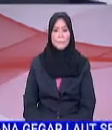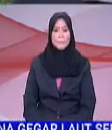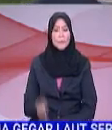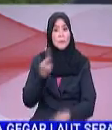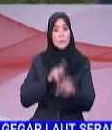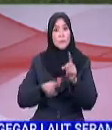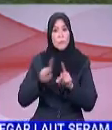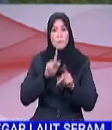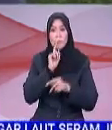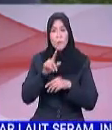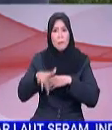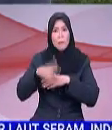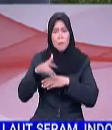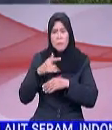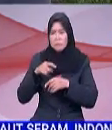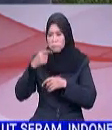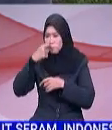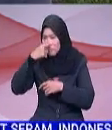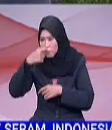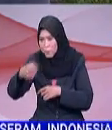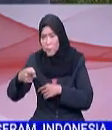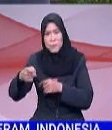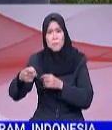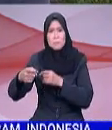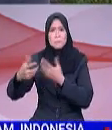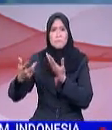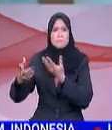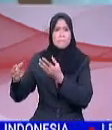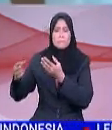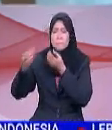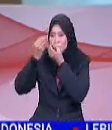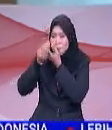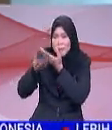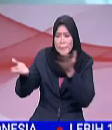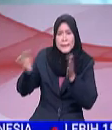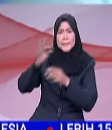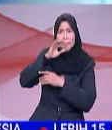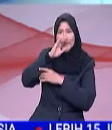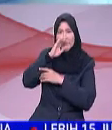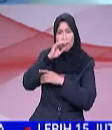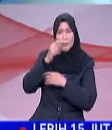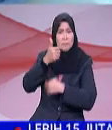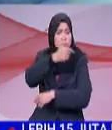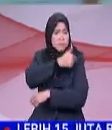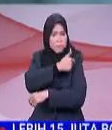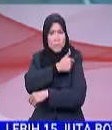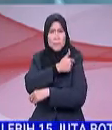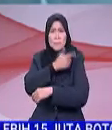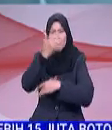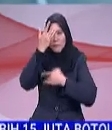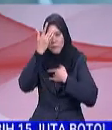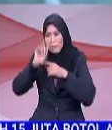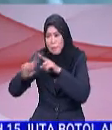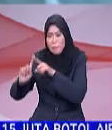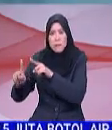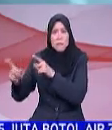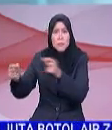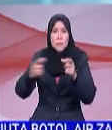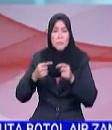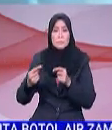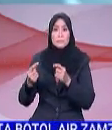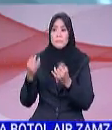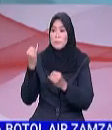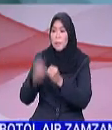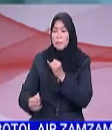Penduduk yang pada awalnya terpengaruh dengan berita palsu yang tular mengenai kesan sampingan vaksin COVID-19 akhirnya